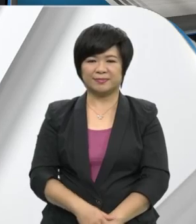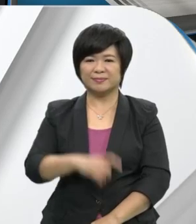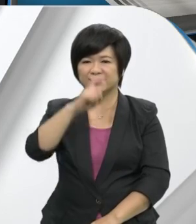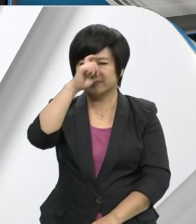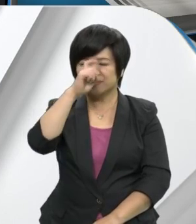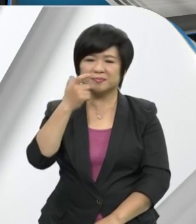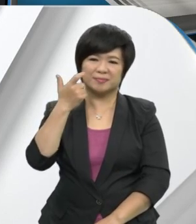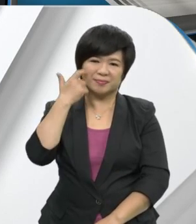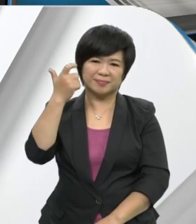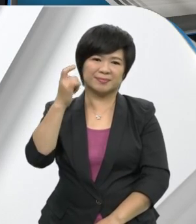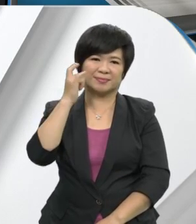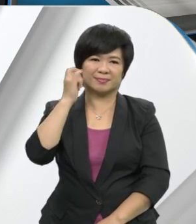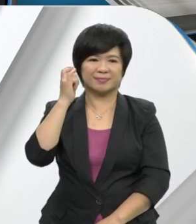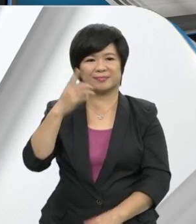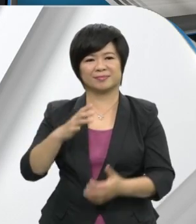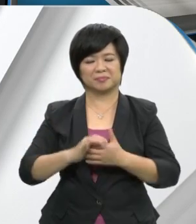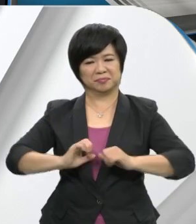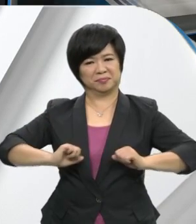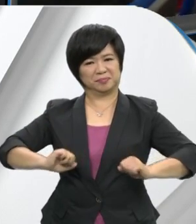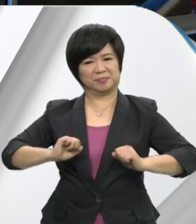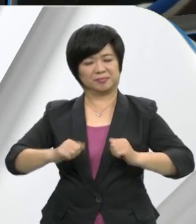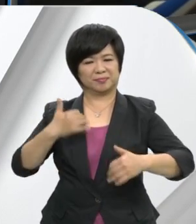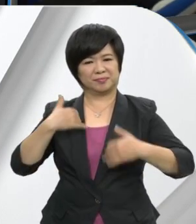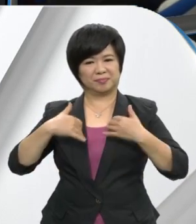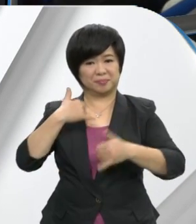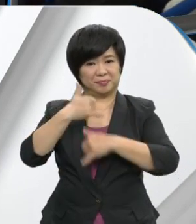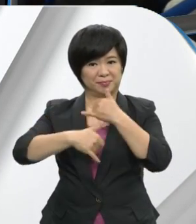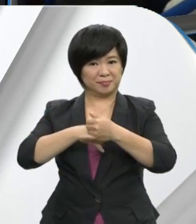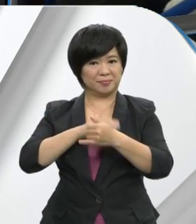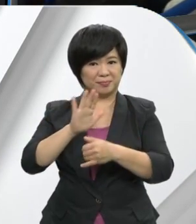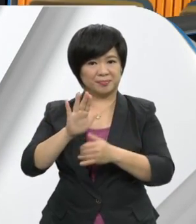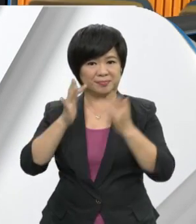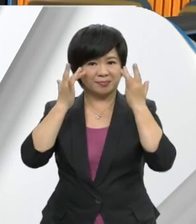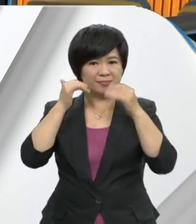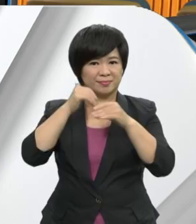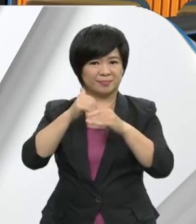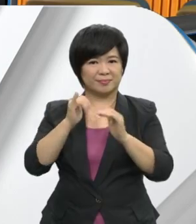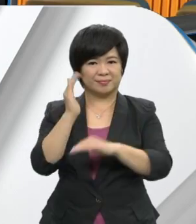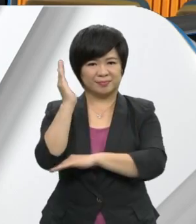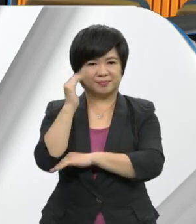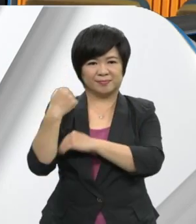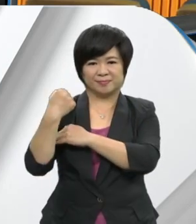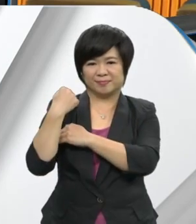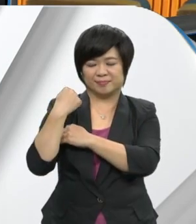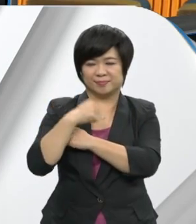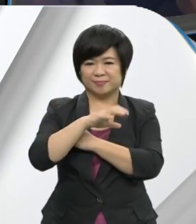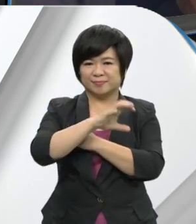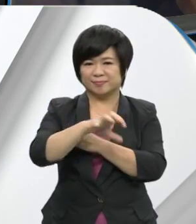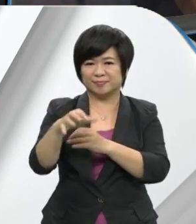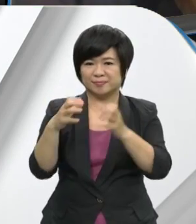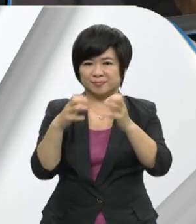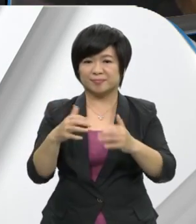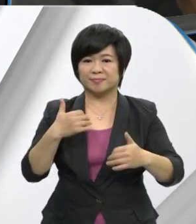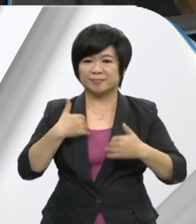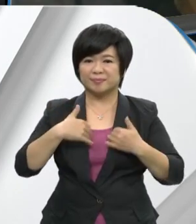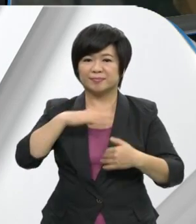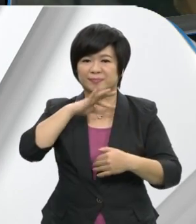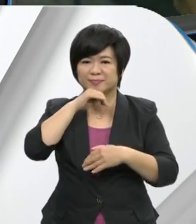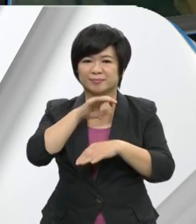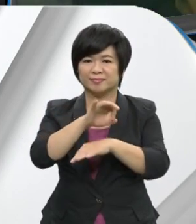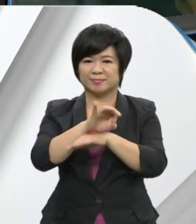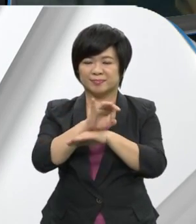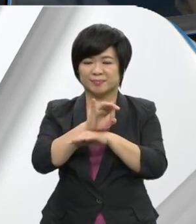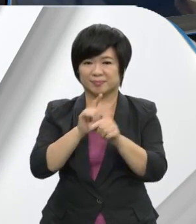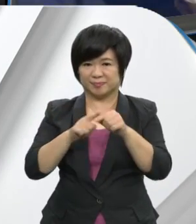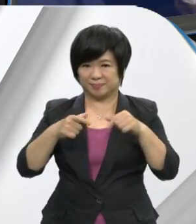日本阿公阿婆在过海南抗战，海南快乐。南投县政府当前起对国家乡镇设立乐龄学习中